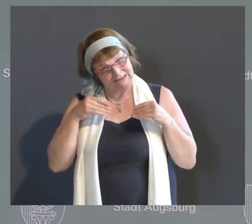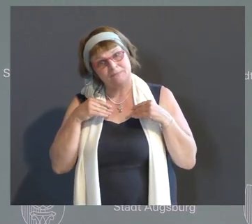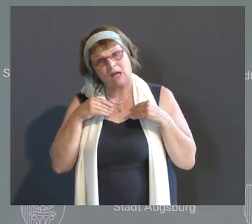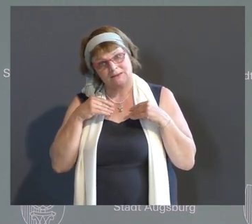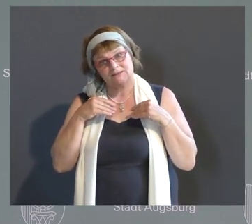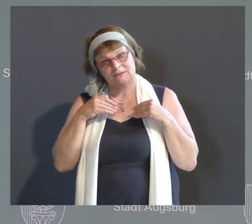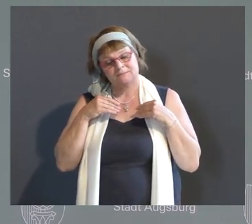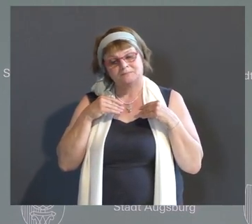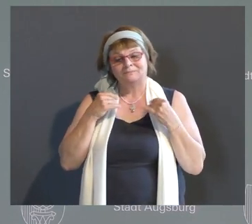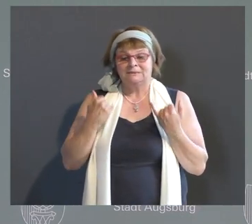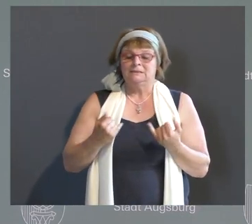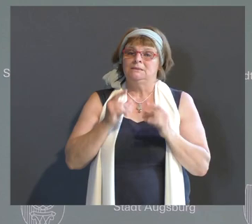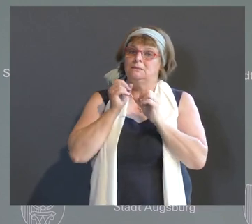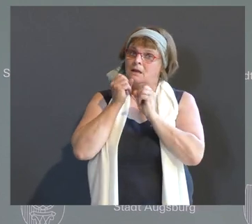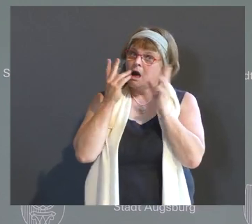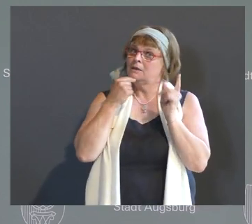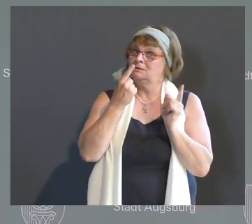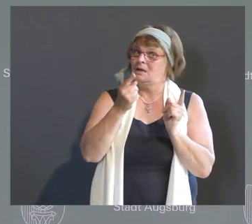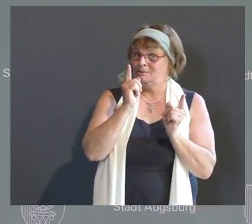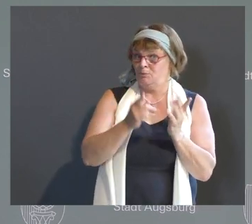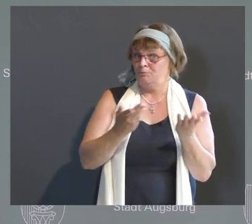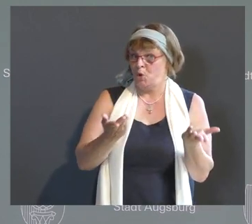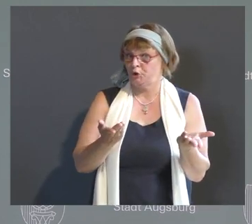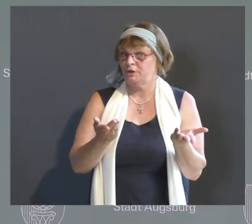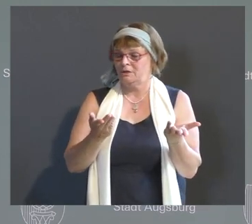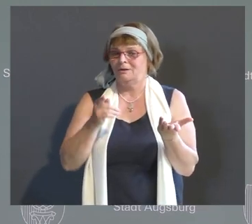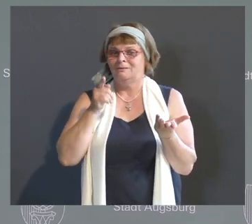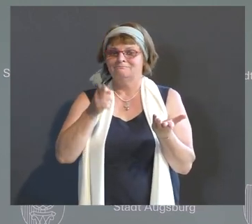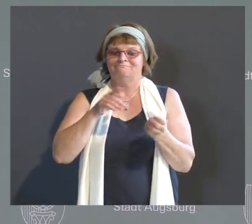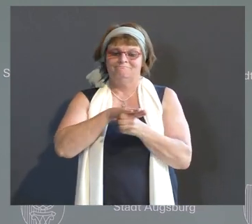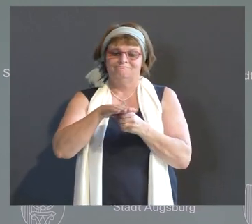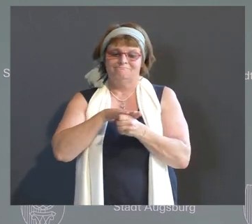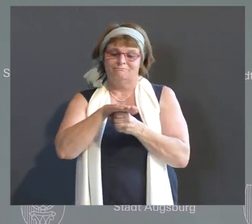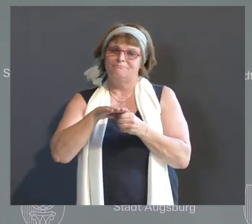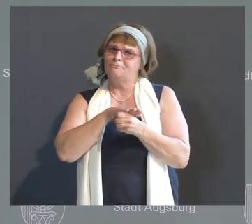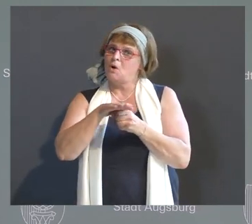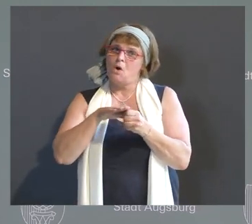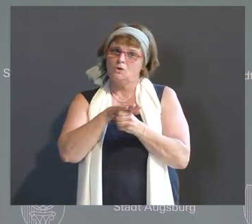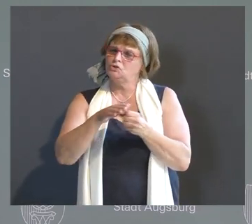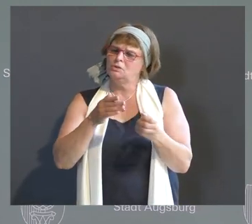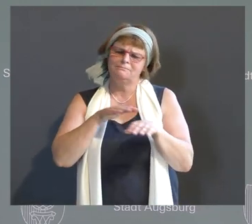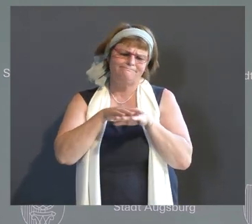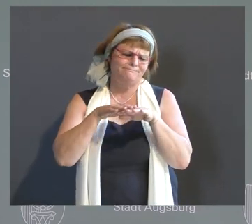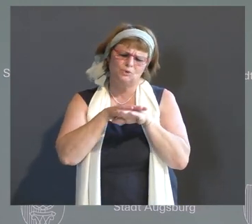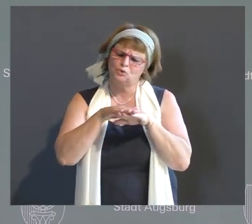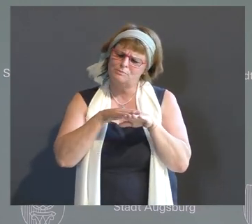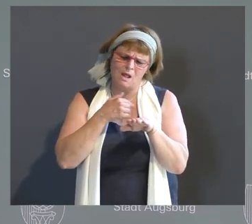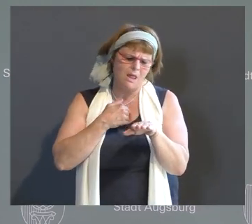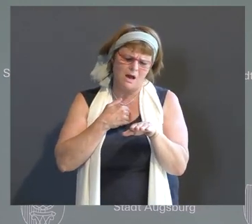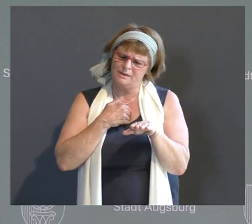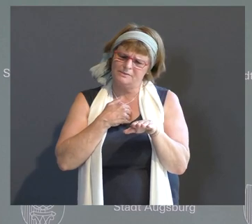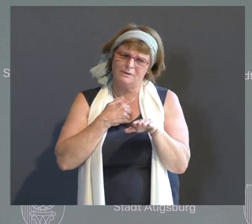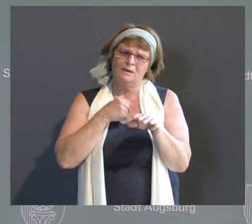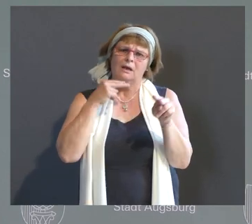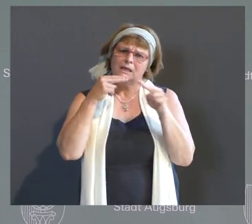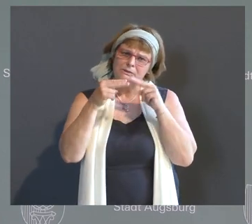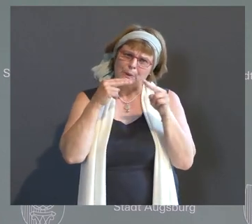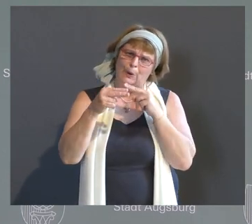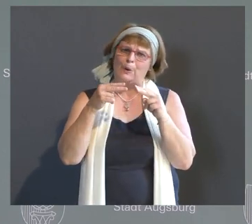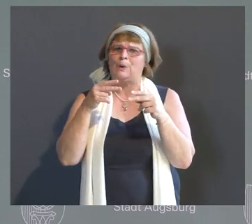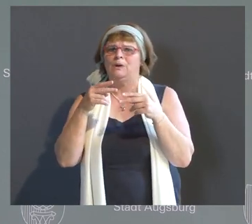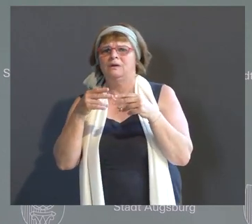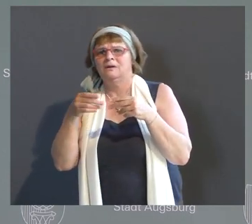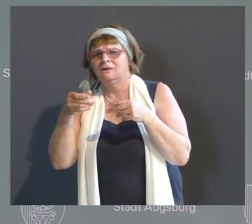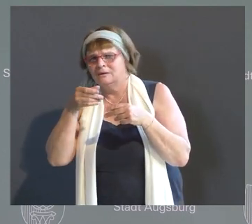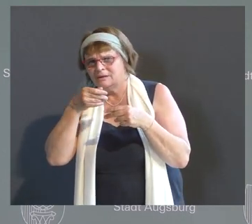ich ausdrücklich betonen. Und es tut mir für diese Branche auch unfassbar leid, dass wir jetzt regulierender